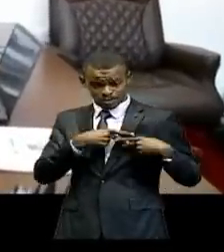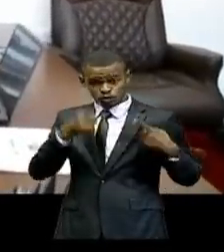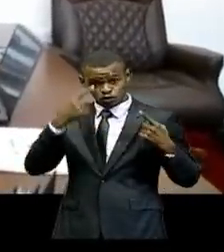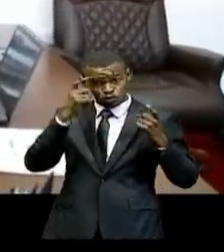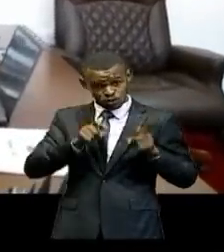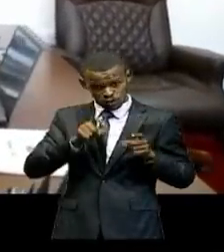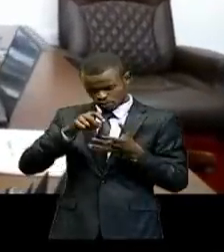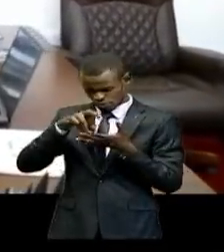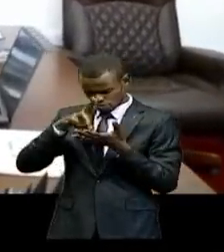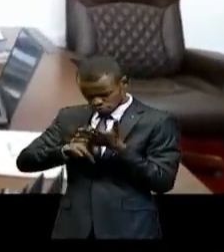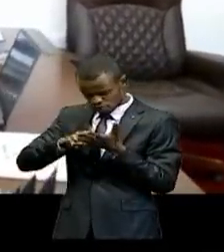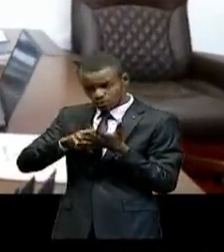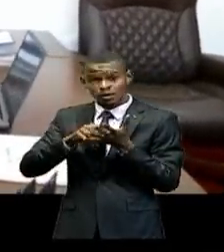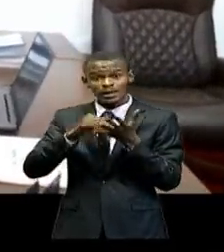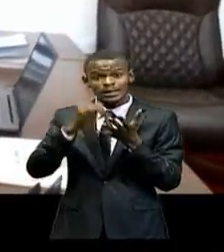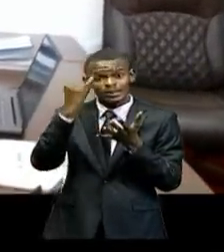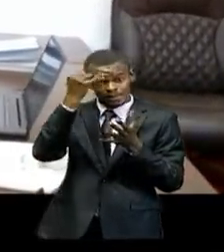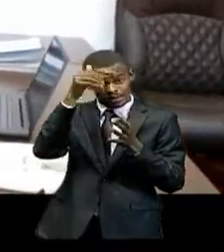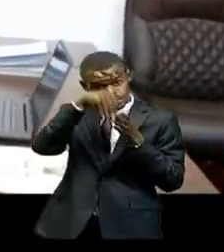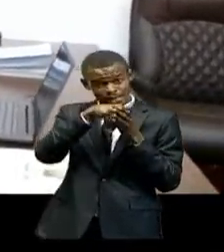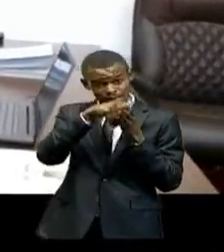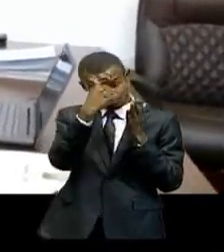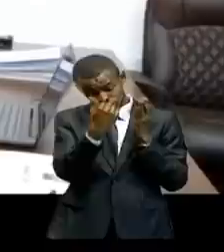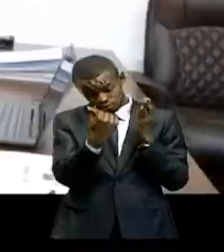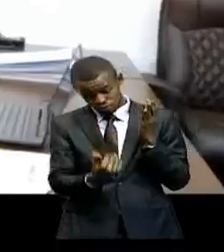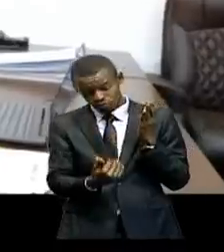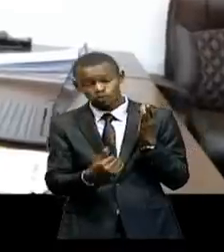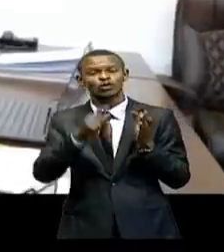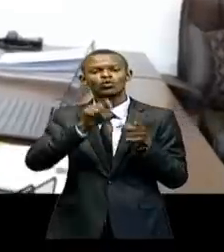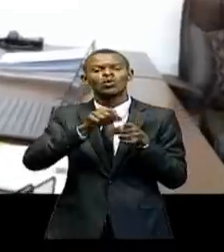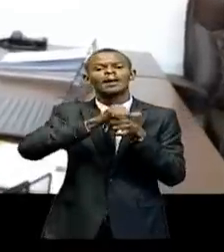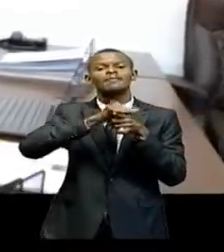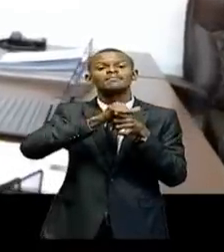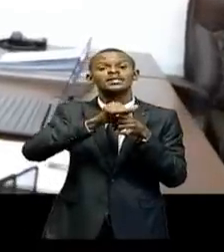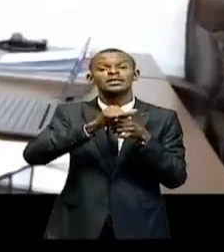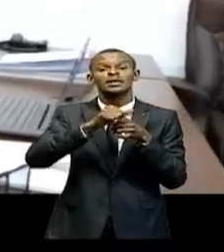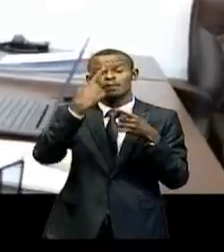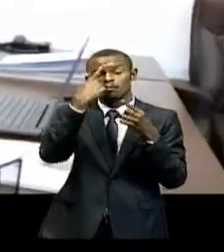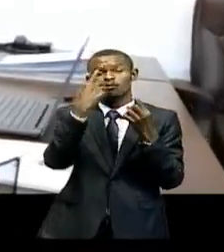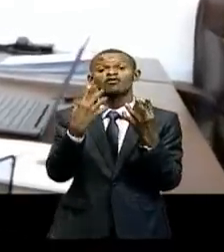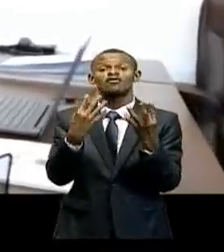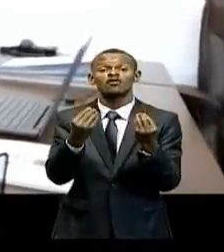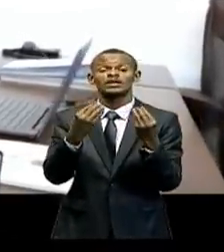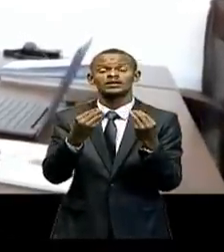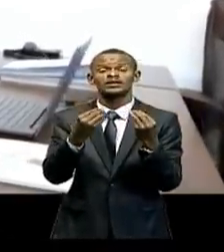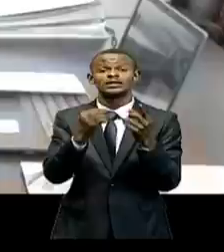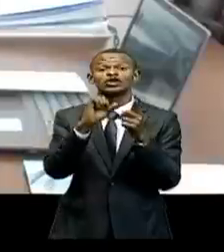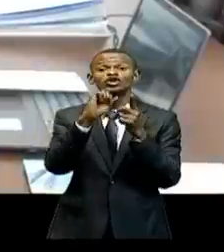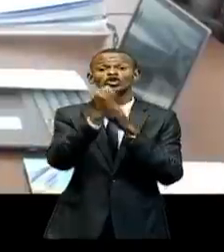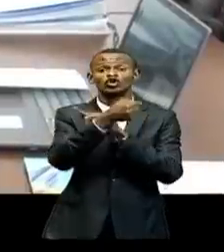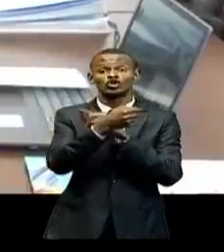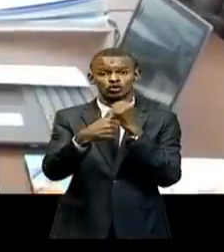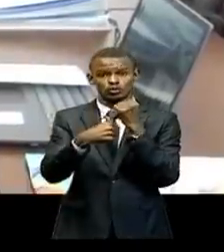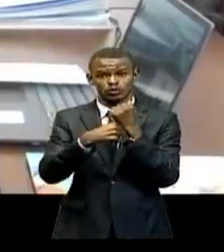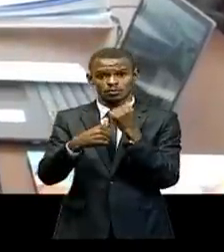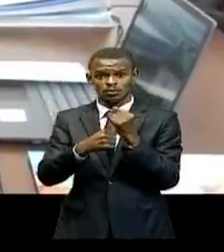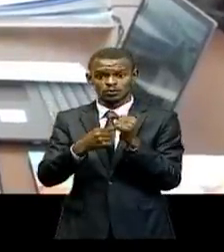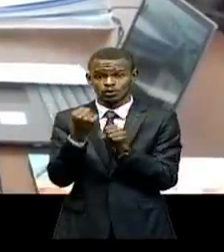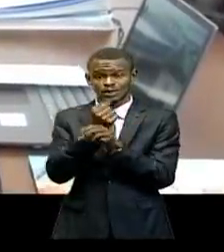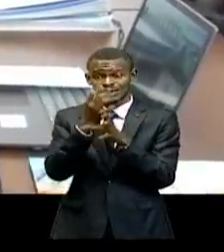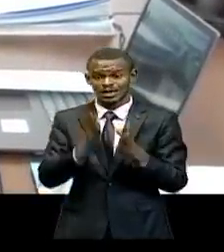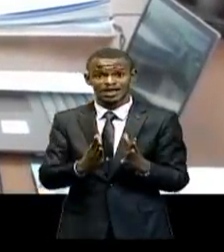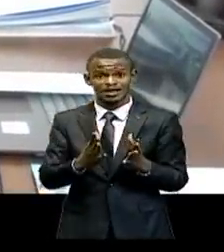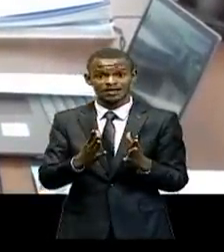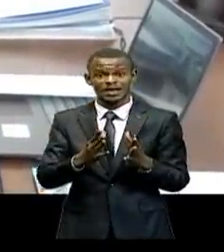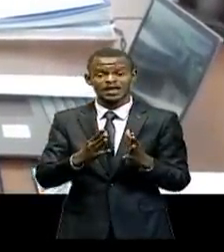modalités de mise en œuvre devraient aboutir à l'amélioration des conditions administratives, sociales et pécuniaires des agents de